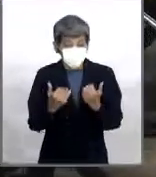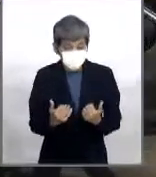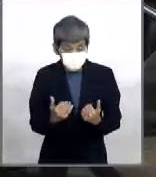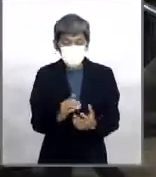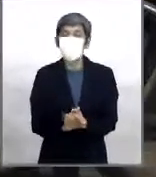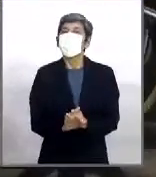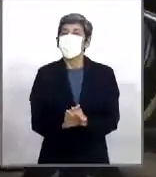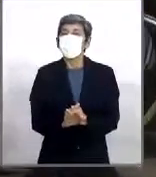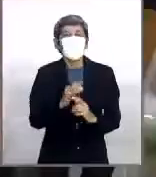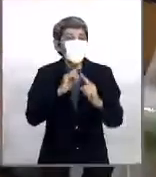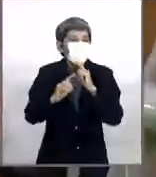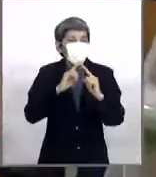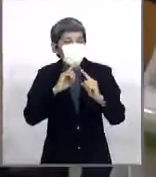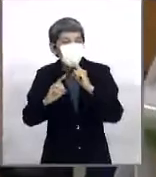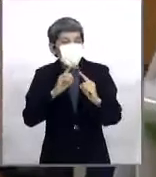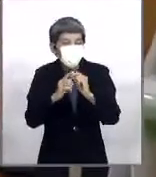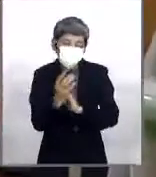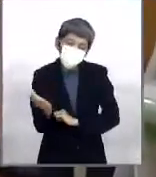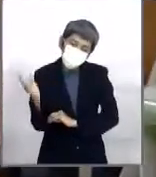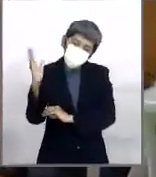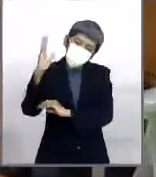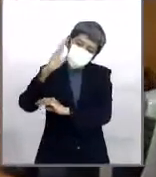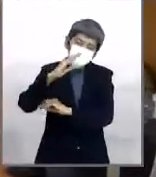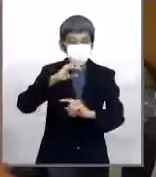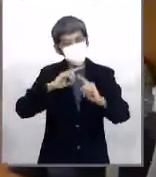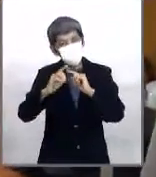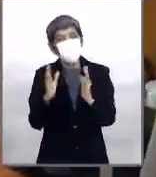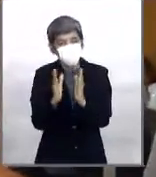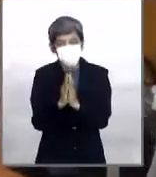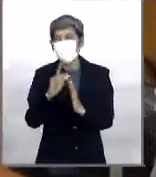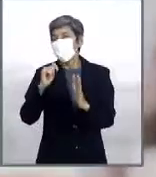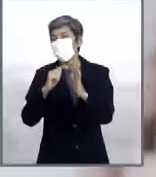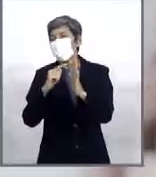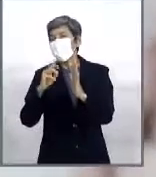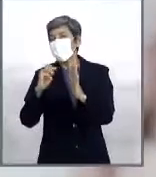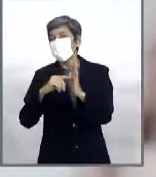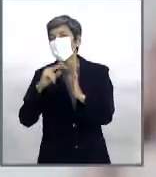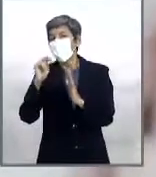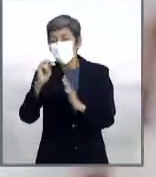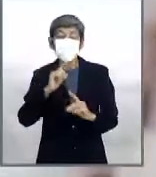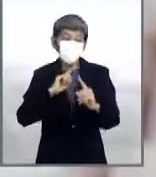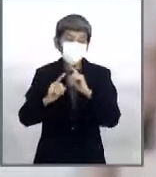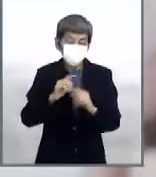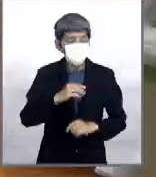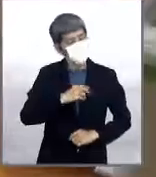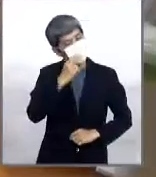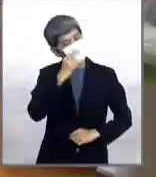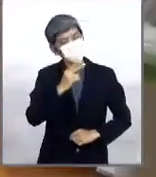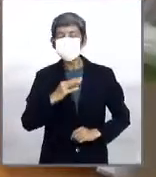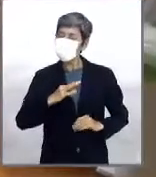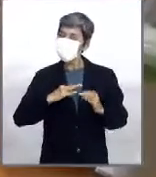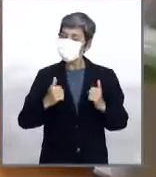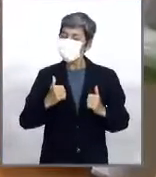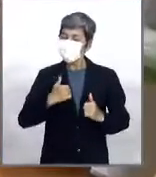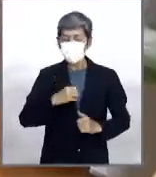ก็ใช้เวลาค่อนวันเลยกับการที่อยู่กับพี่ตะวันนะคะทำให้คอนเฟิร์ม